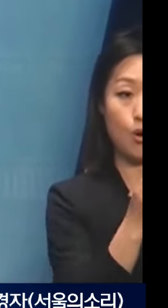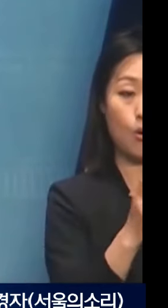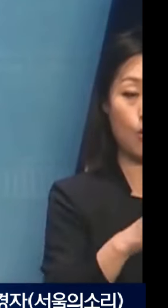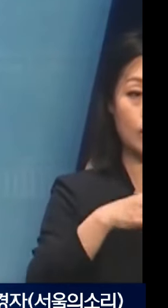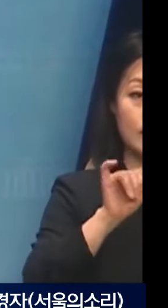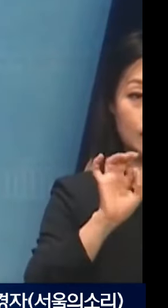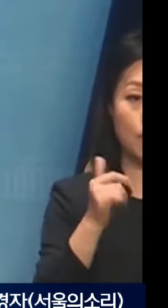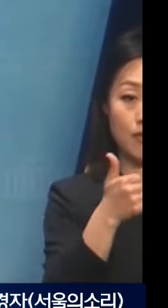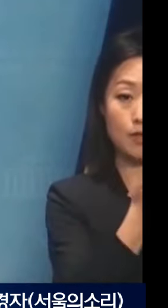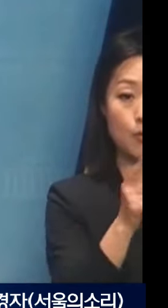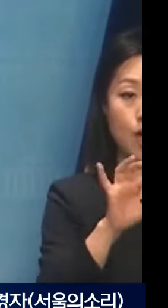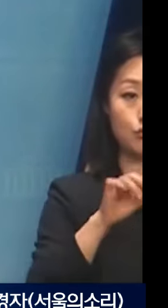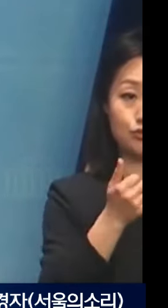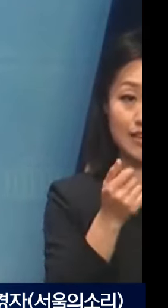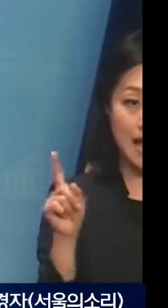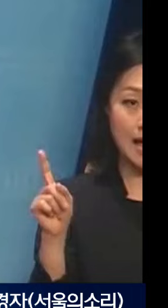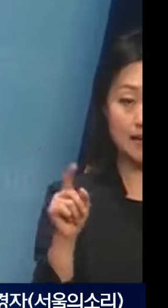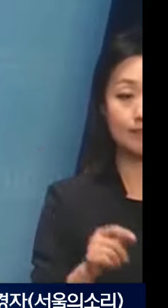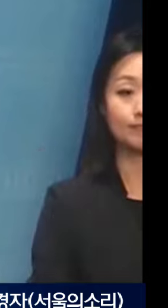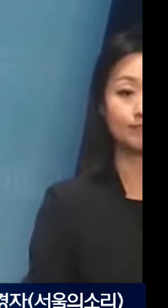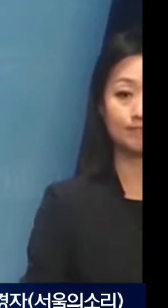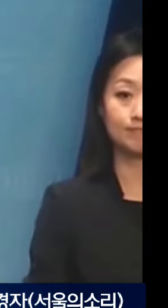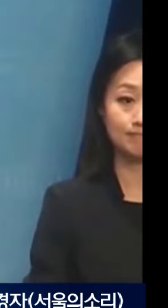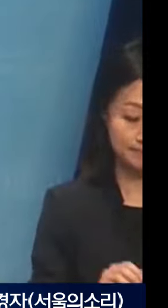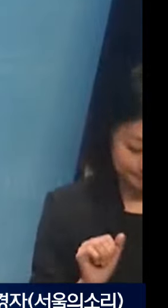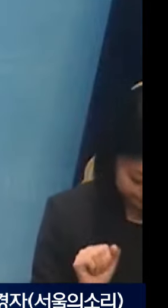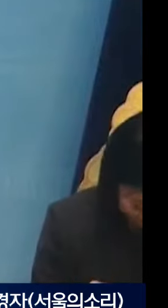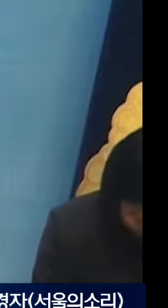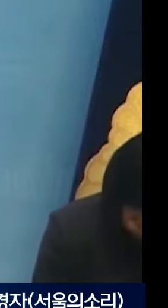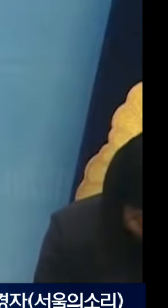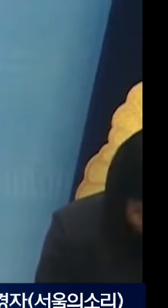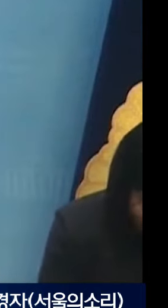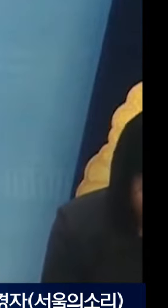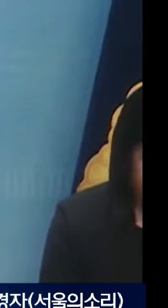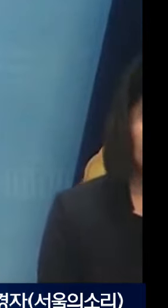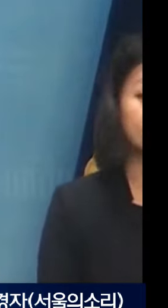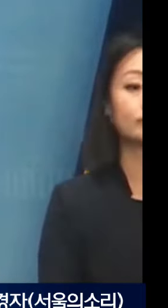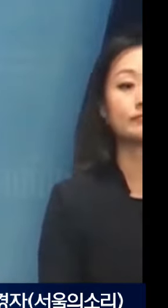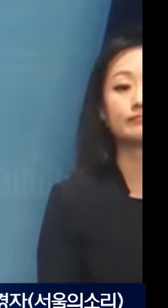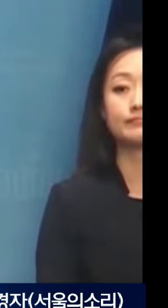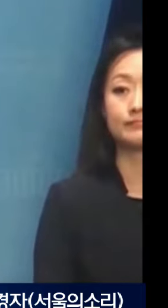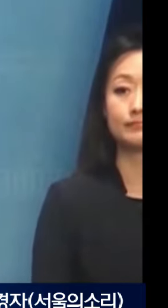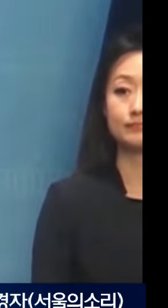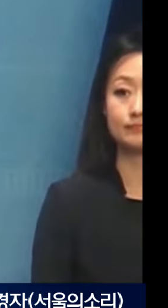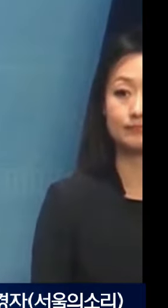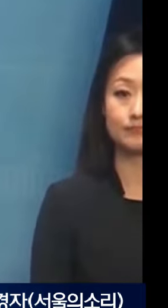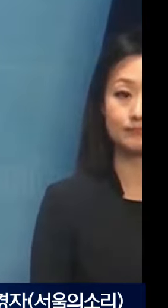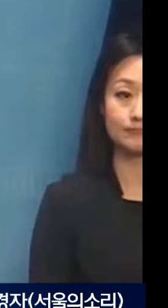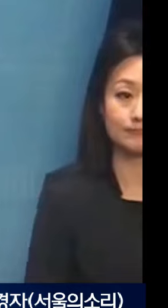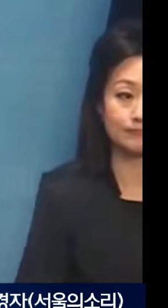황우나 일동 이상입니다.